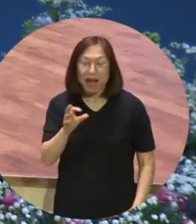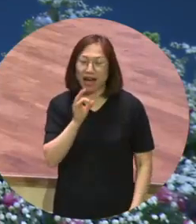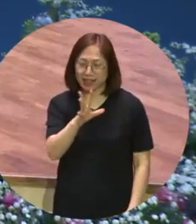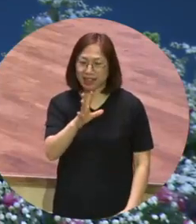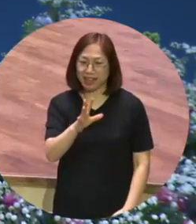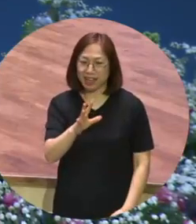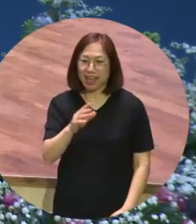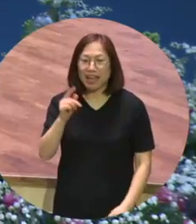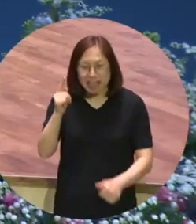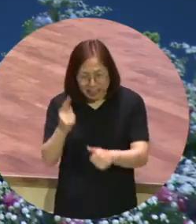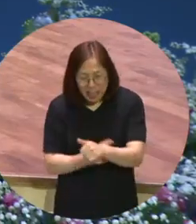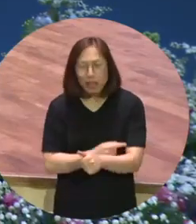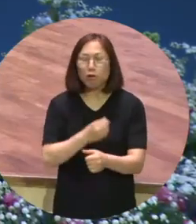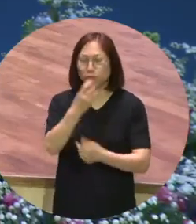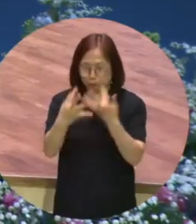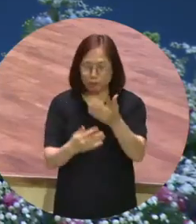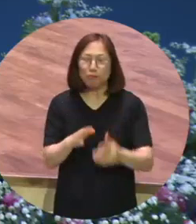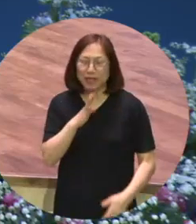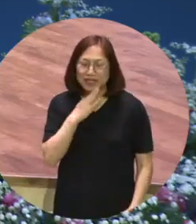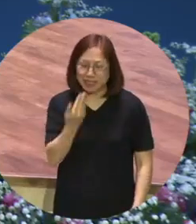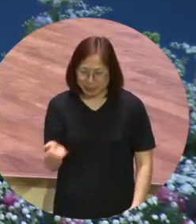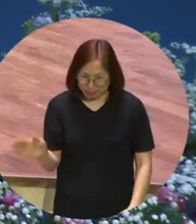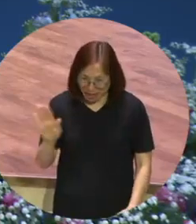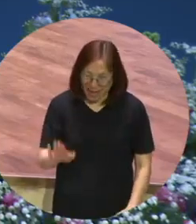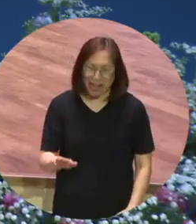그래도 불꽃 돼야 되겠죠.